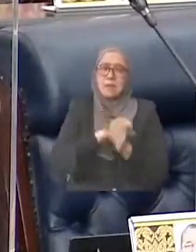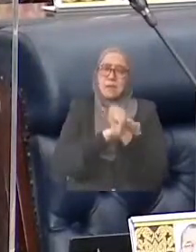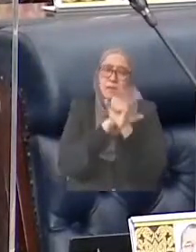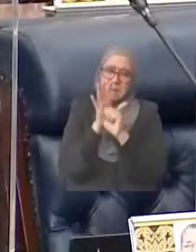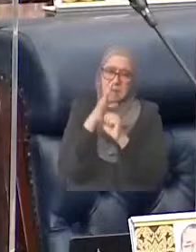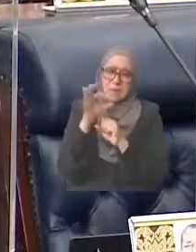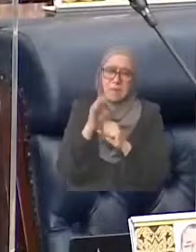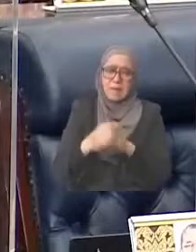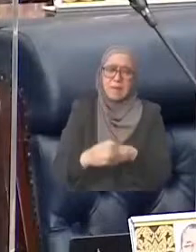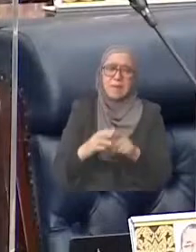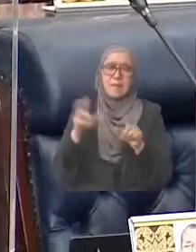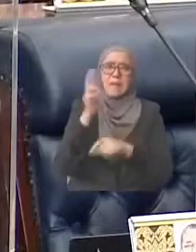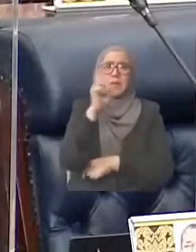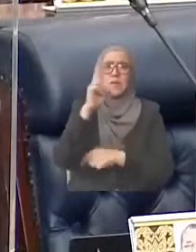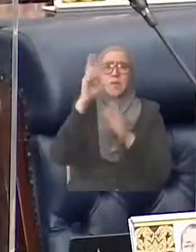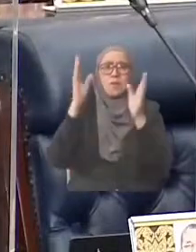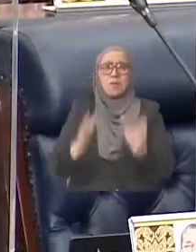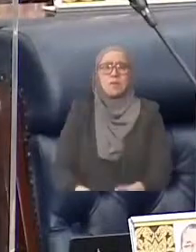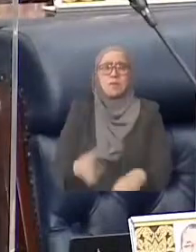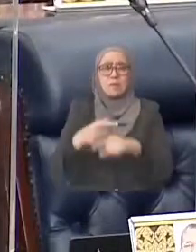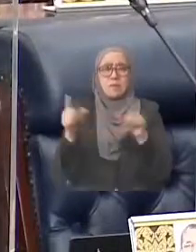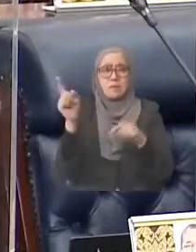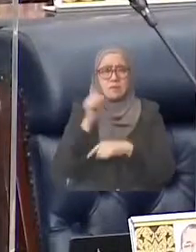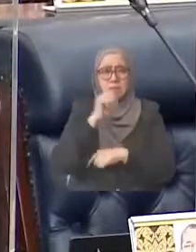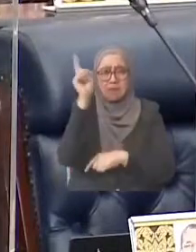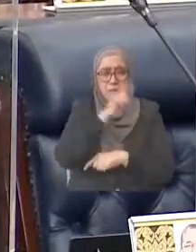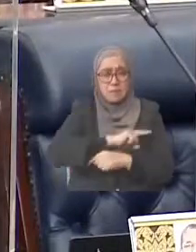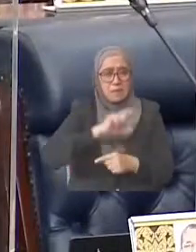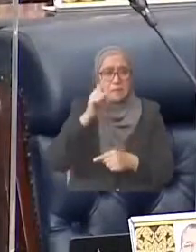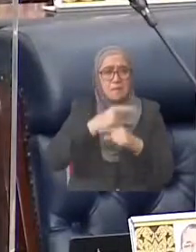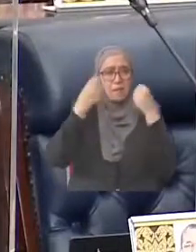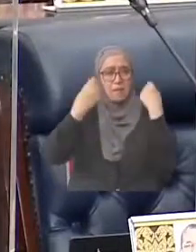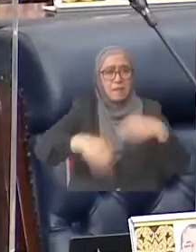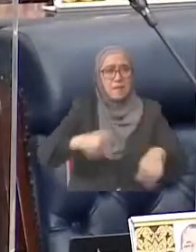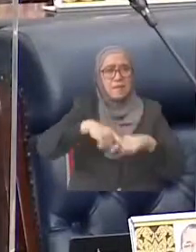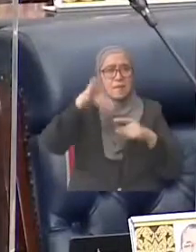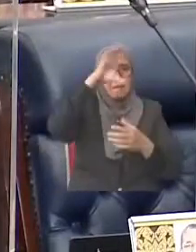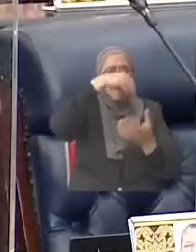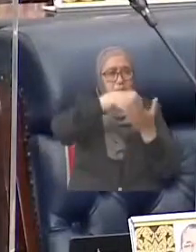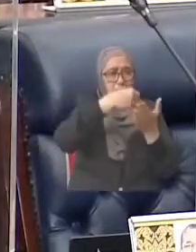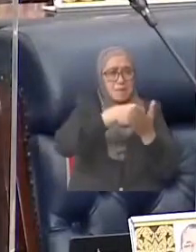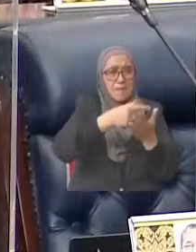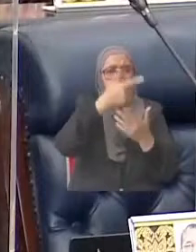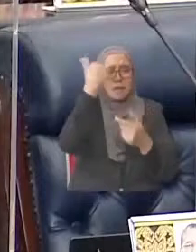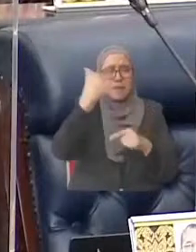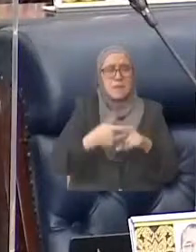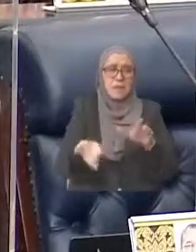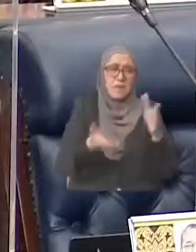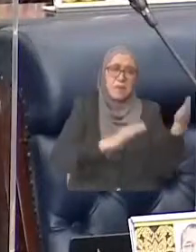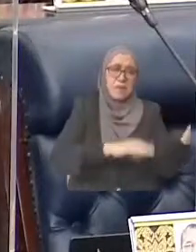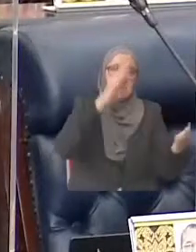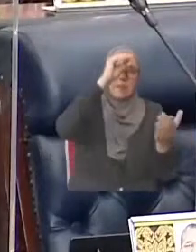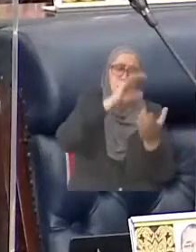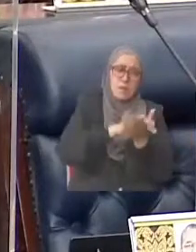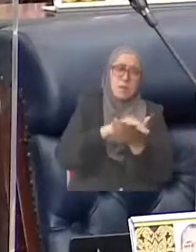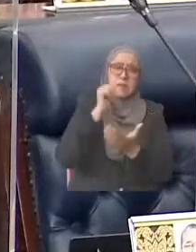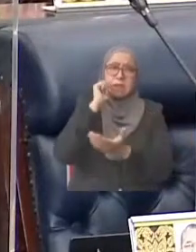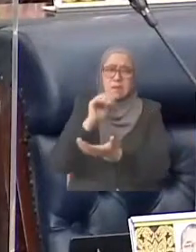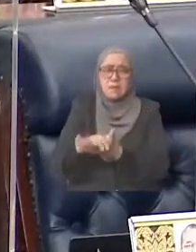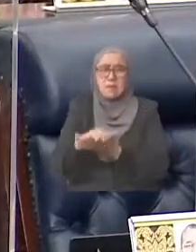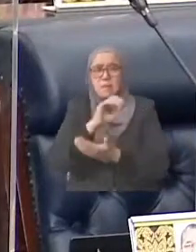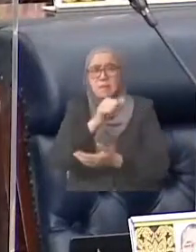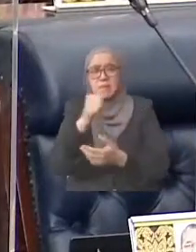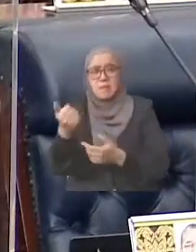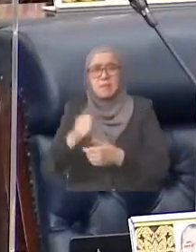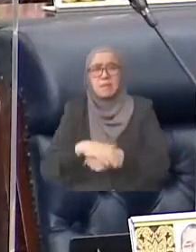akibat kebaktian suami istri atau Ibu Bapa telah menerima Faidah pension perangkat dibawah perkeso pagi tahun harapan